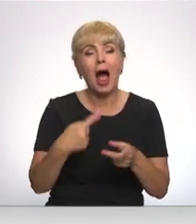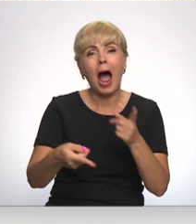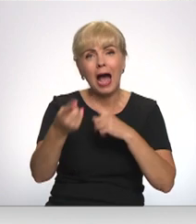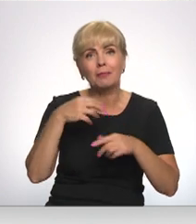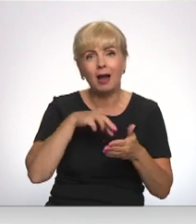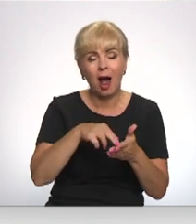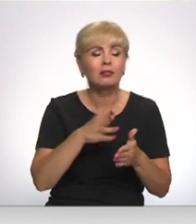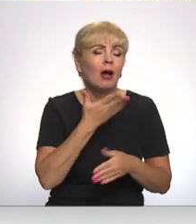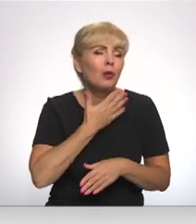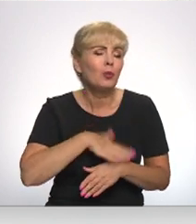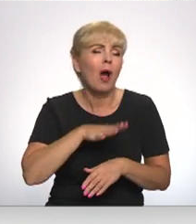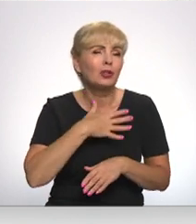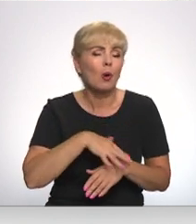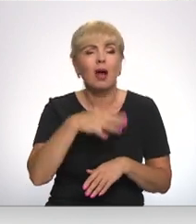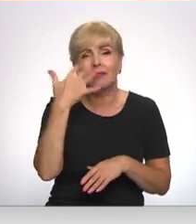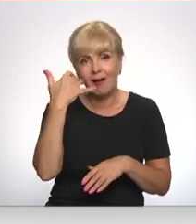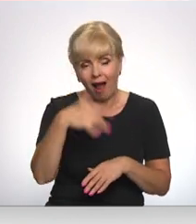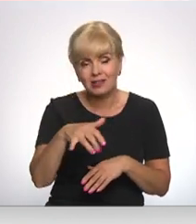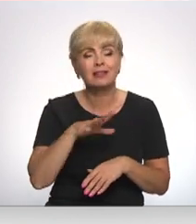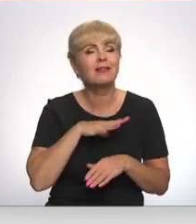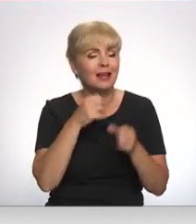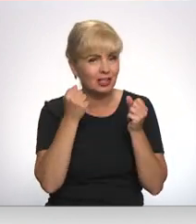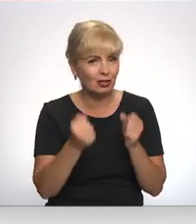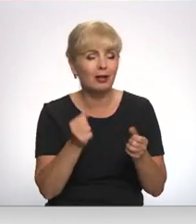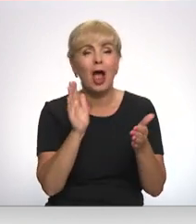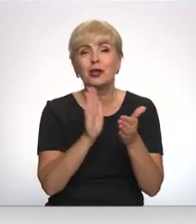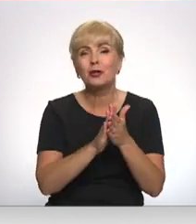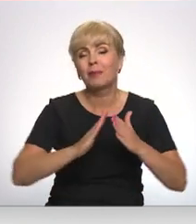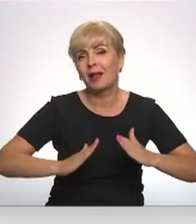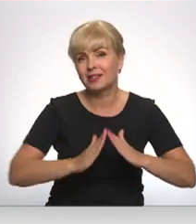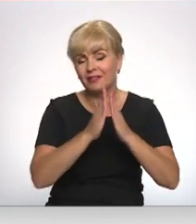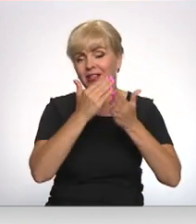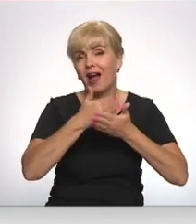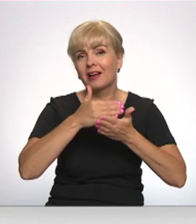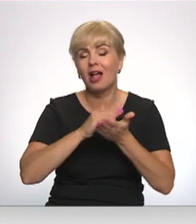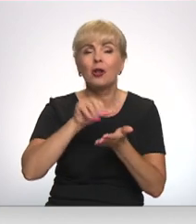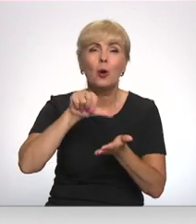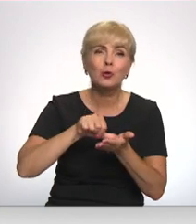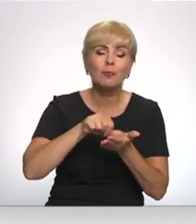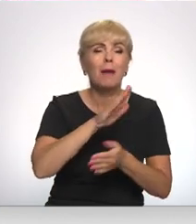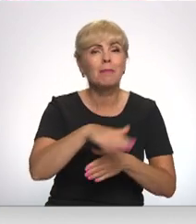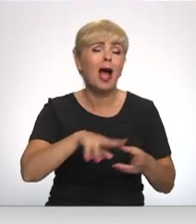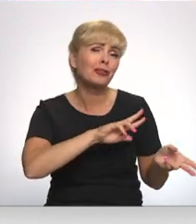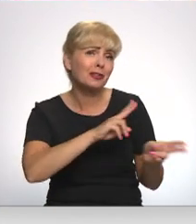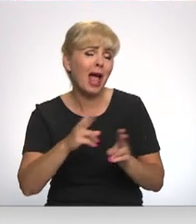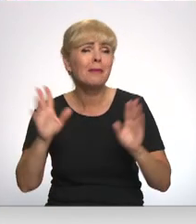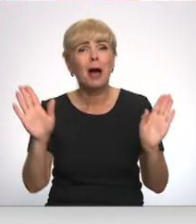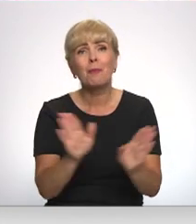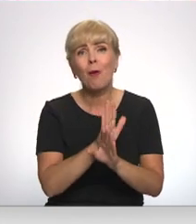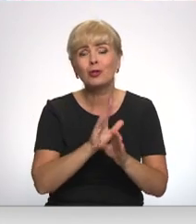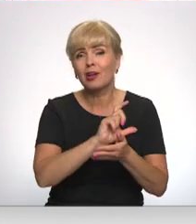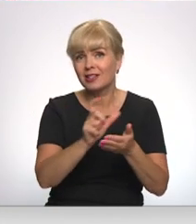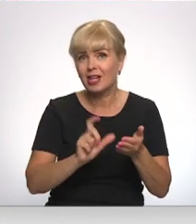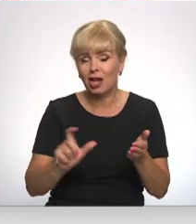ļoti, ļoti karsts, jā, bet izturējām. Šodien jubilejas svinīgā daļa – uzrunas, bērnu dēju, muzicēšanas un